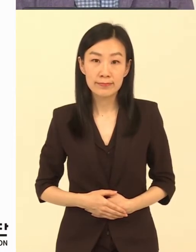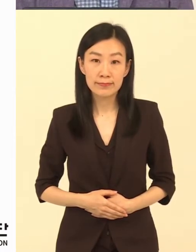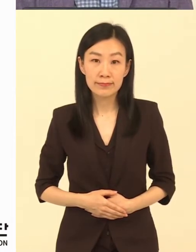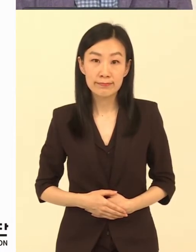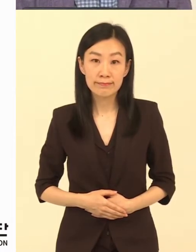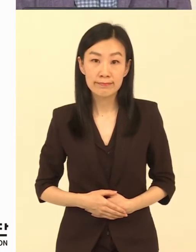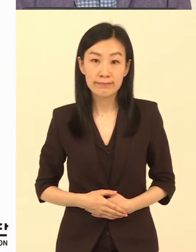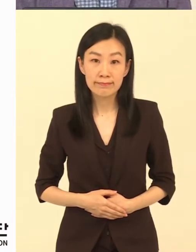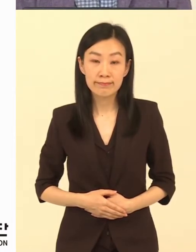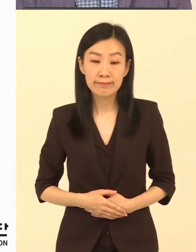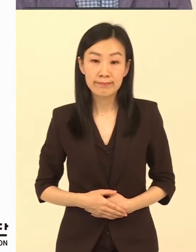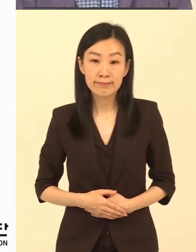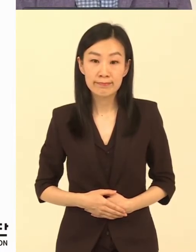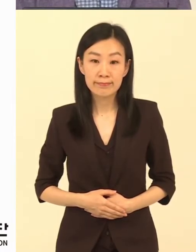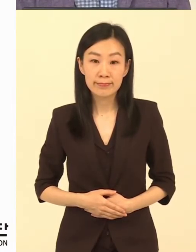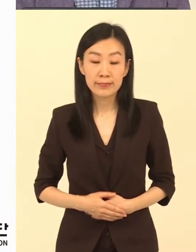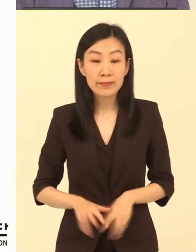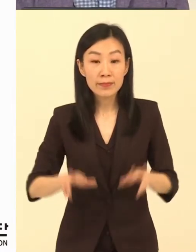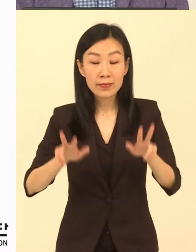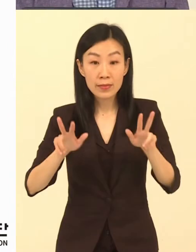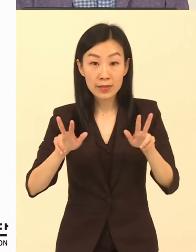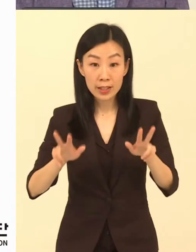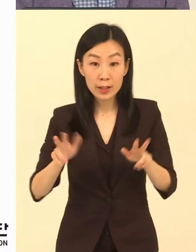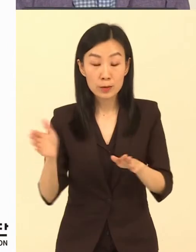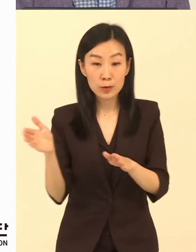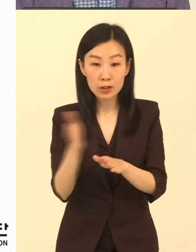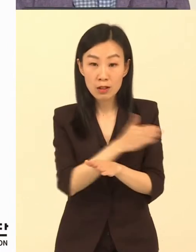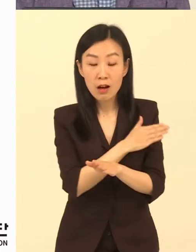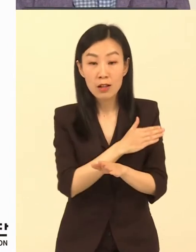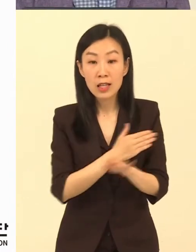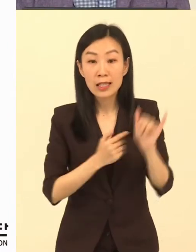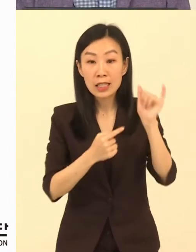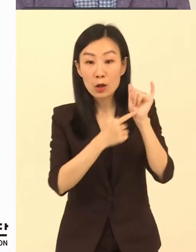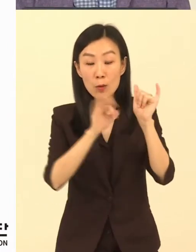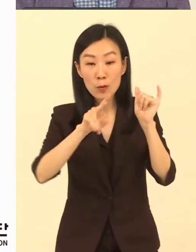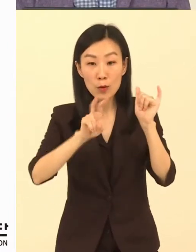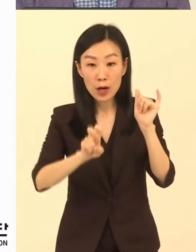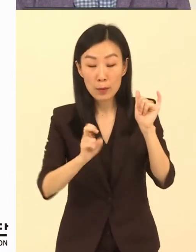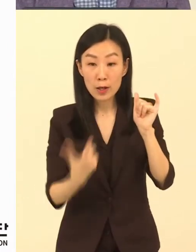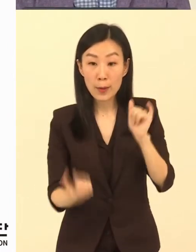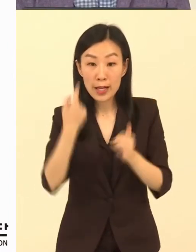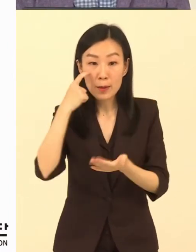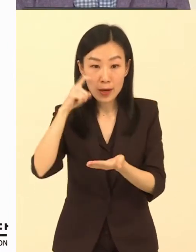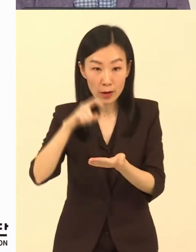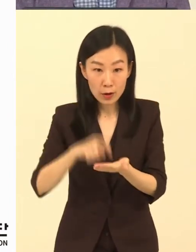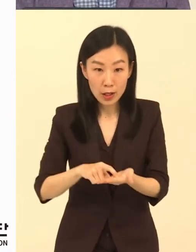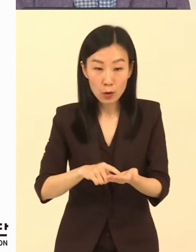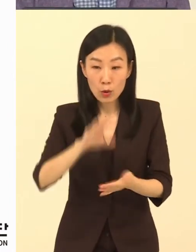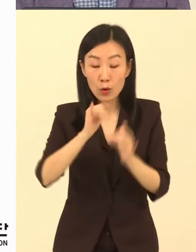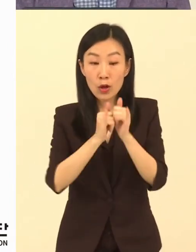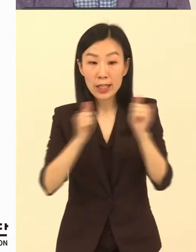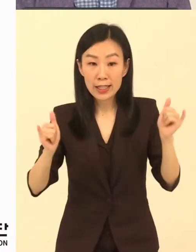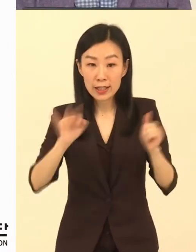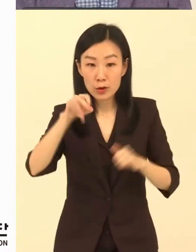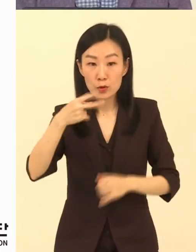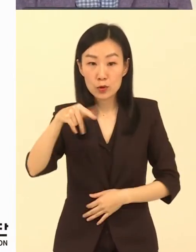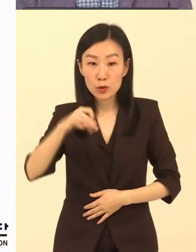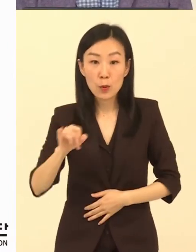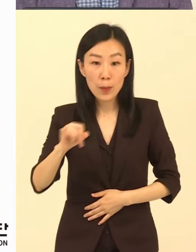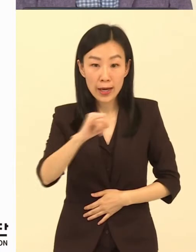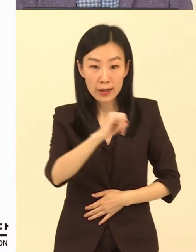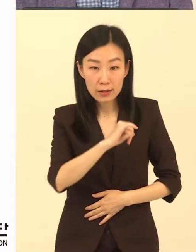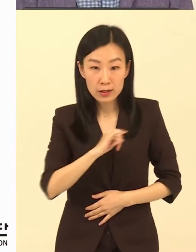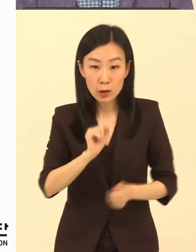그러면 지금부터는 자궁경부암 조기 진단과 인유두종 바이러스에 관련되어 가장 많이 여쭤보시는